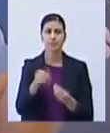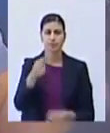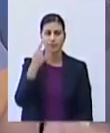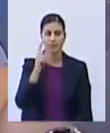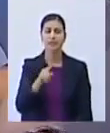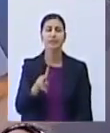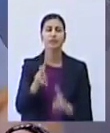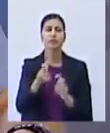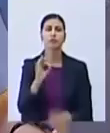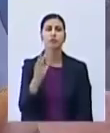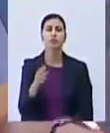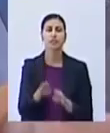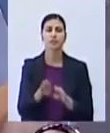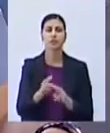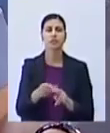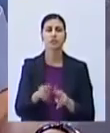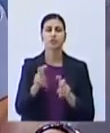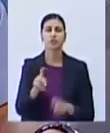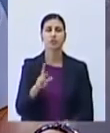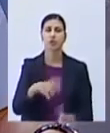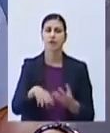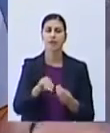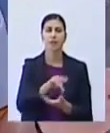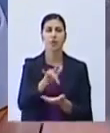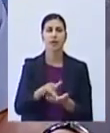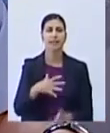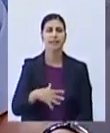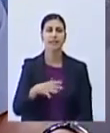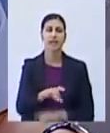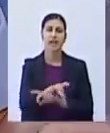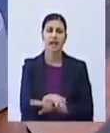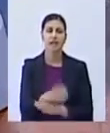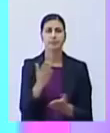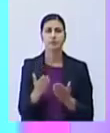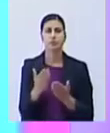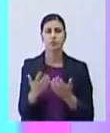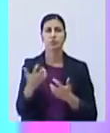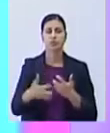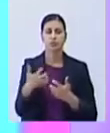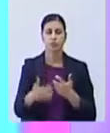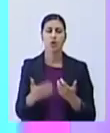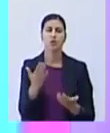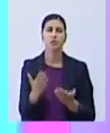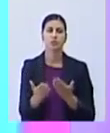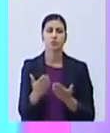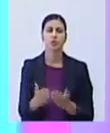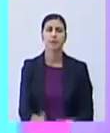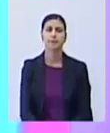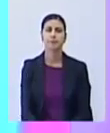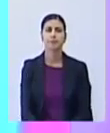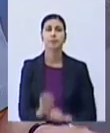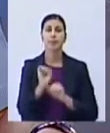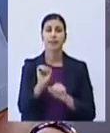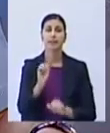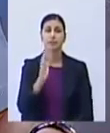რა ნიშნავს ეს სოციალური თანასწორობა. ეს ნიშნავს ის, რომ ყველა მოქალაქე საქართველოს იყო არის ფილის წარმომადგენელი, იქნება საშუალო ფილის წარმომადგენელი, იქნება